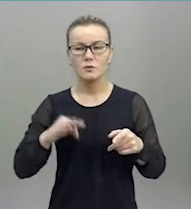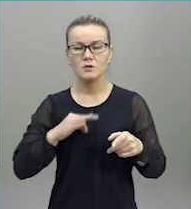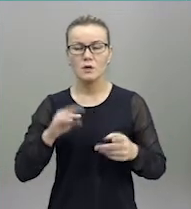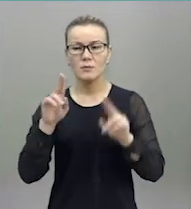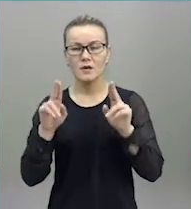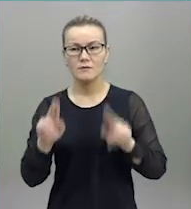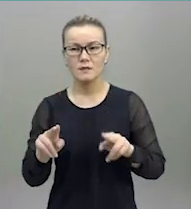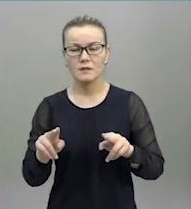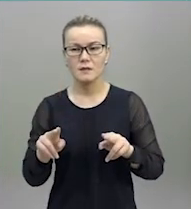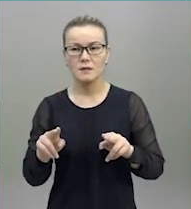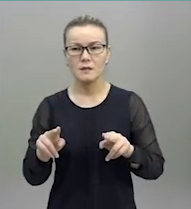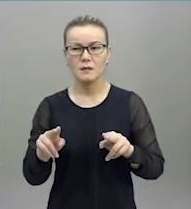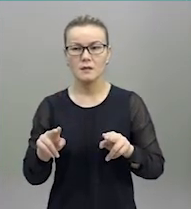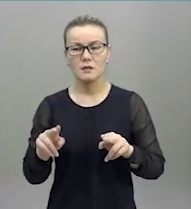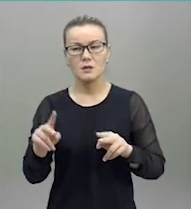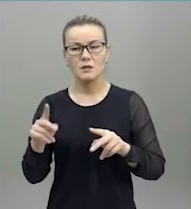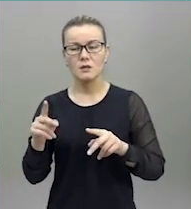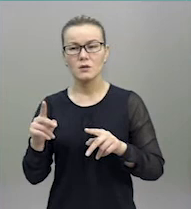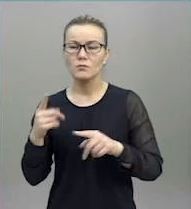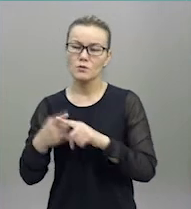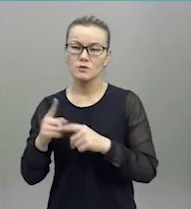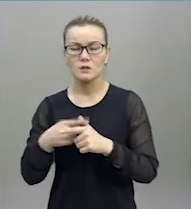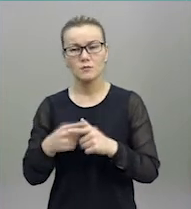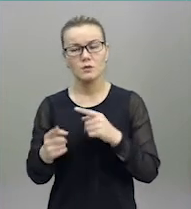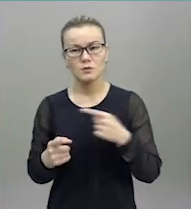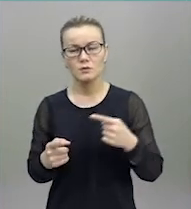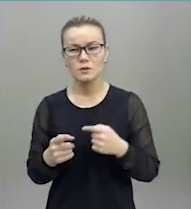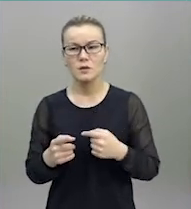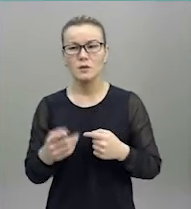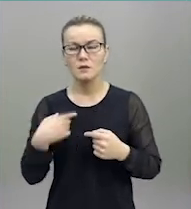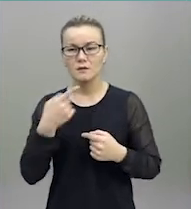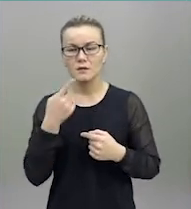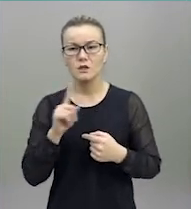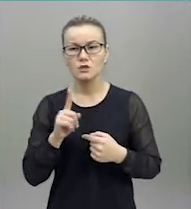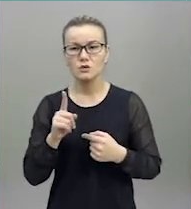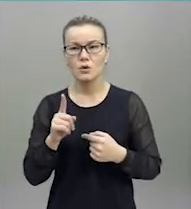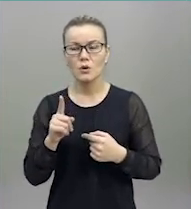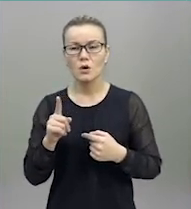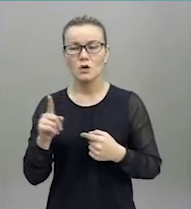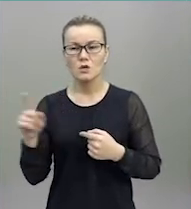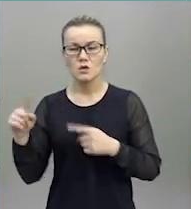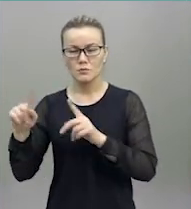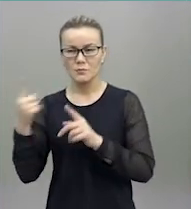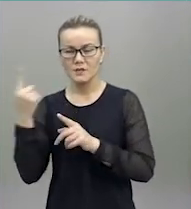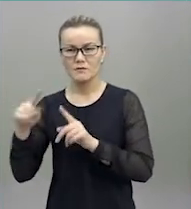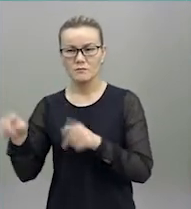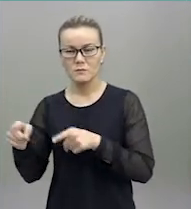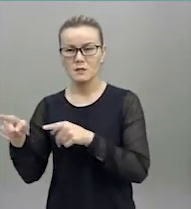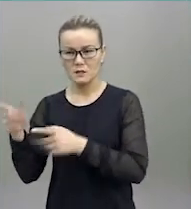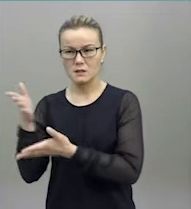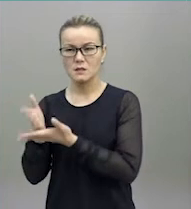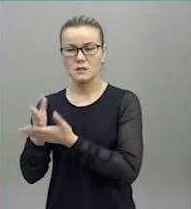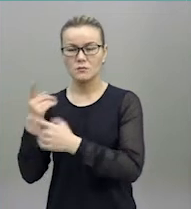скобок перед которыми стоит знак плюс или минус мы уже говорили что перед первыми скобками стоит знак